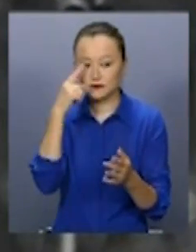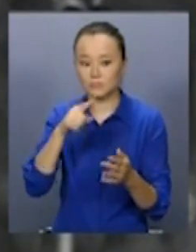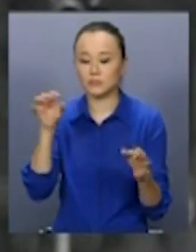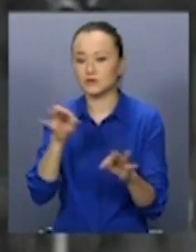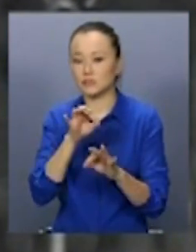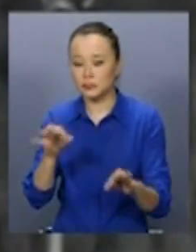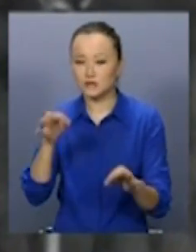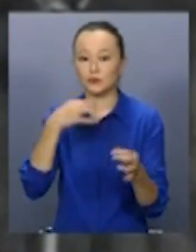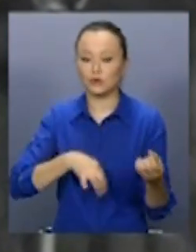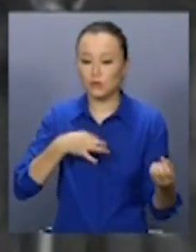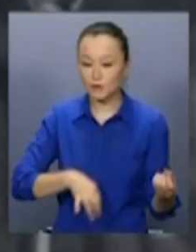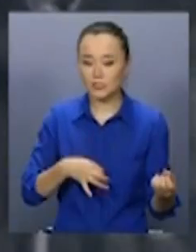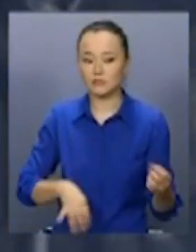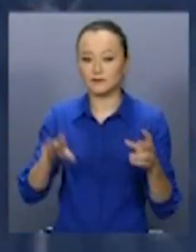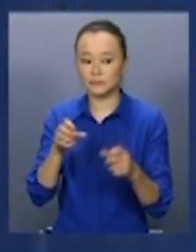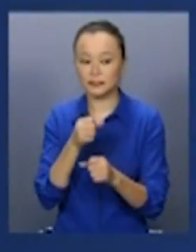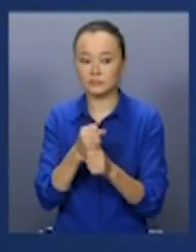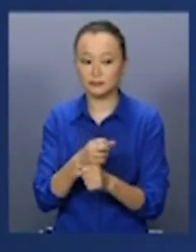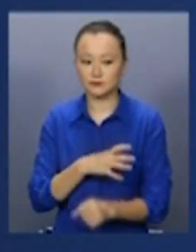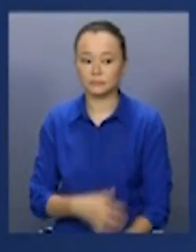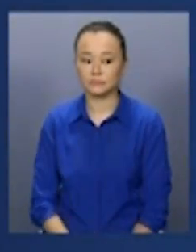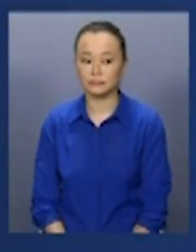аспап домбыра әуенімен әрленді.